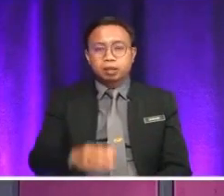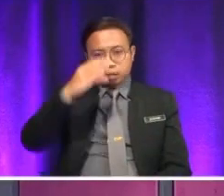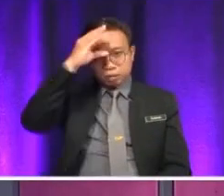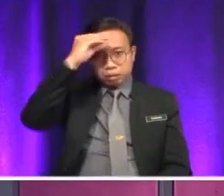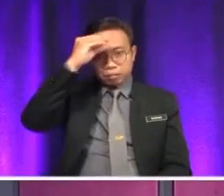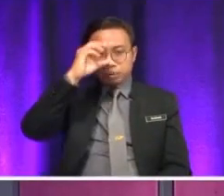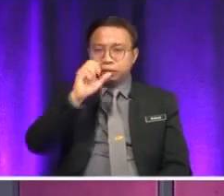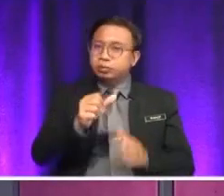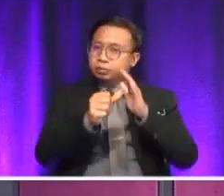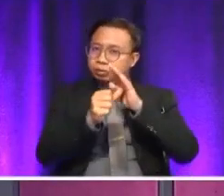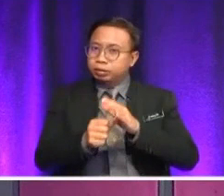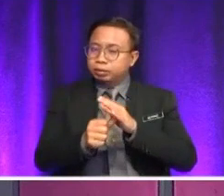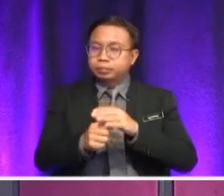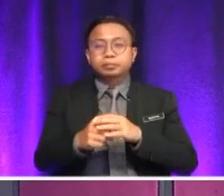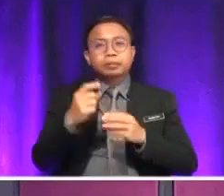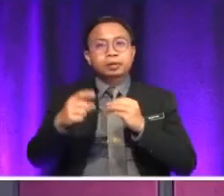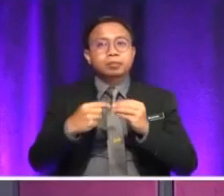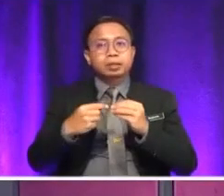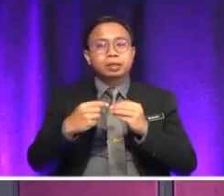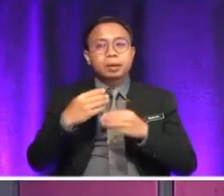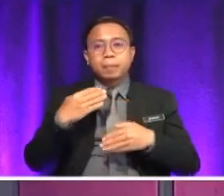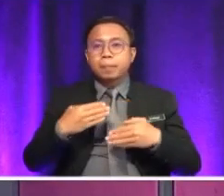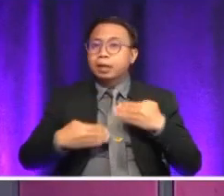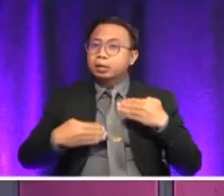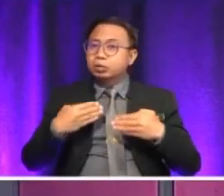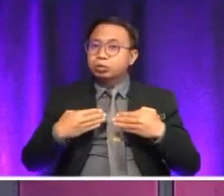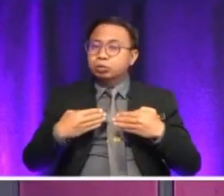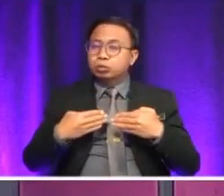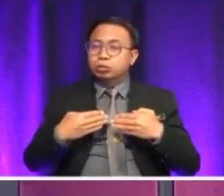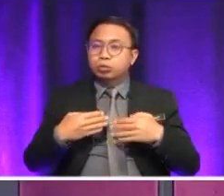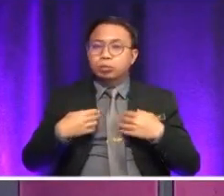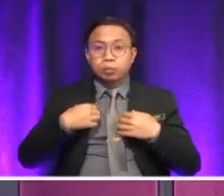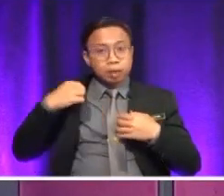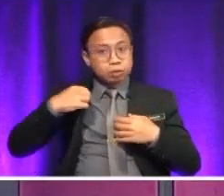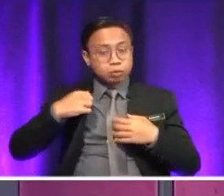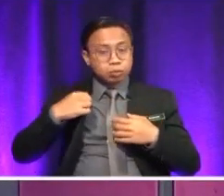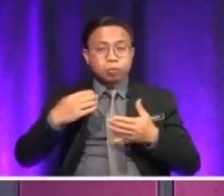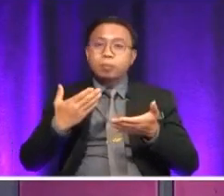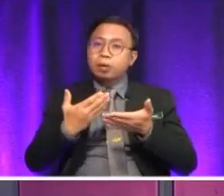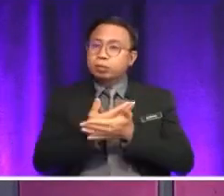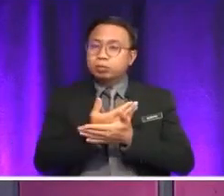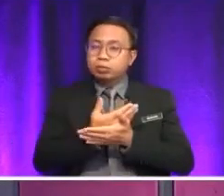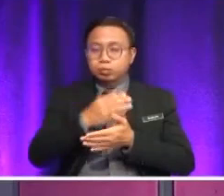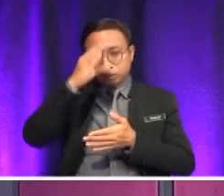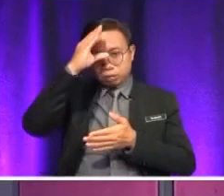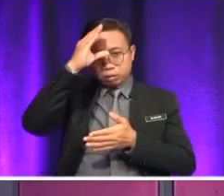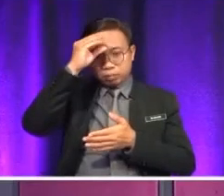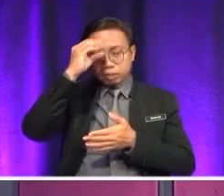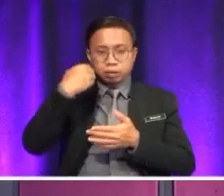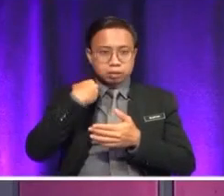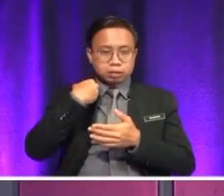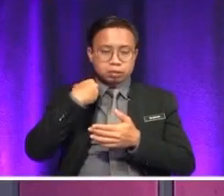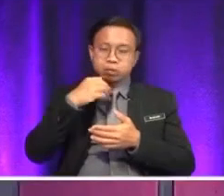stres. Sebab apa? Kadang-kadang bila baju baru sampai dekat adik, abang tak apalah, abang nanti